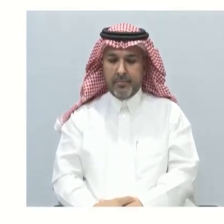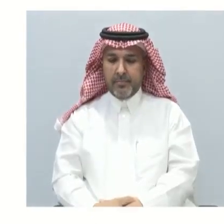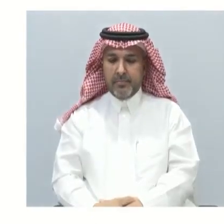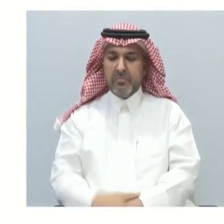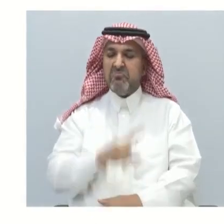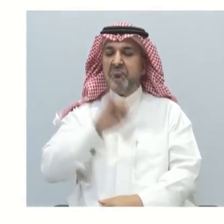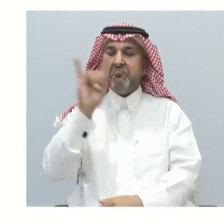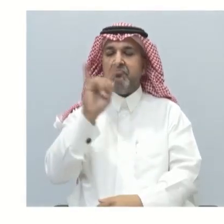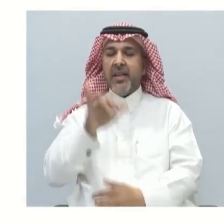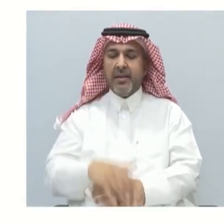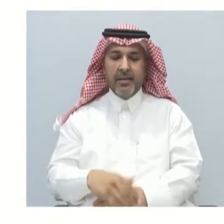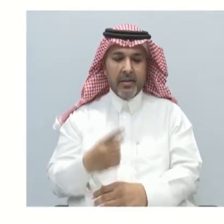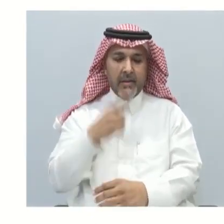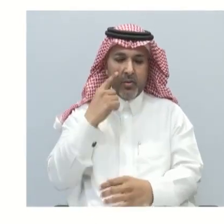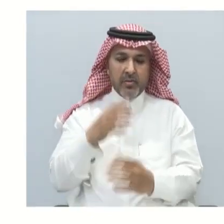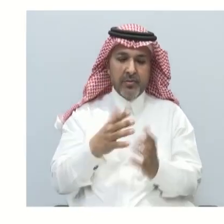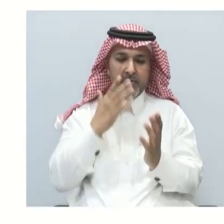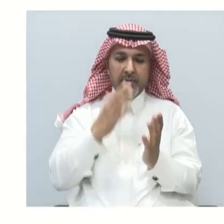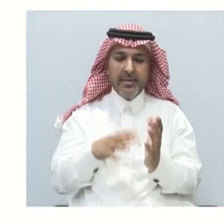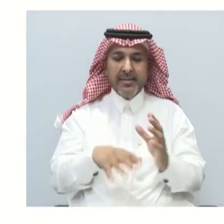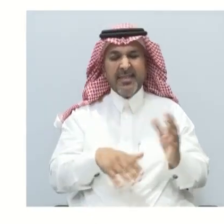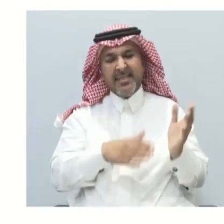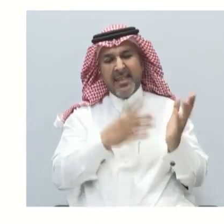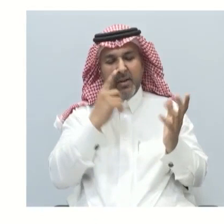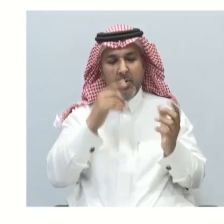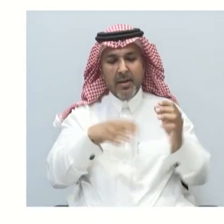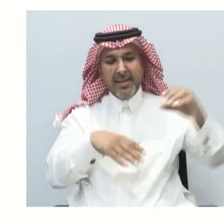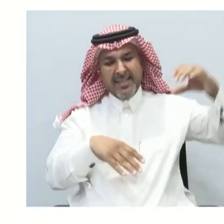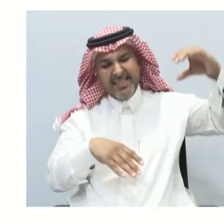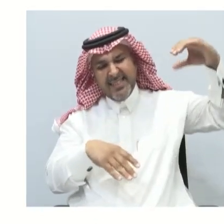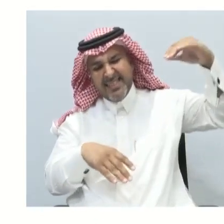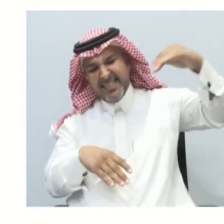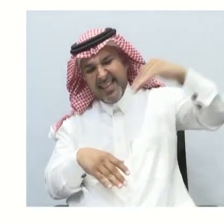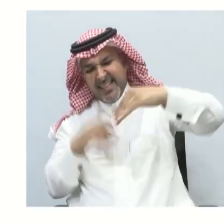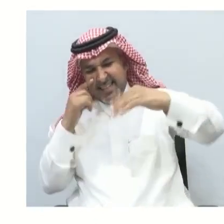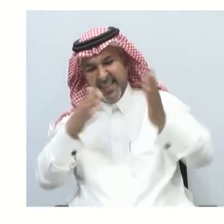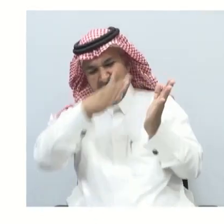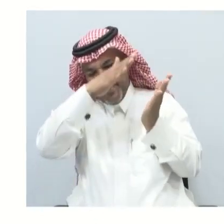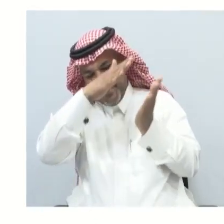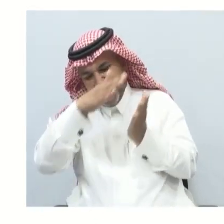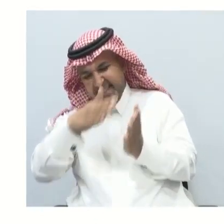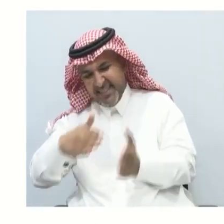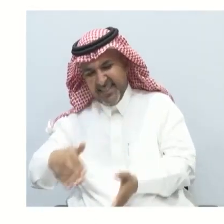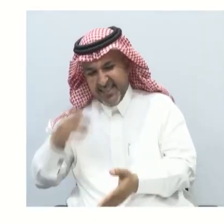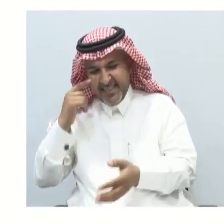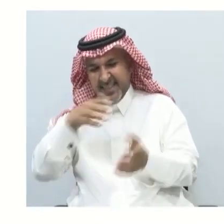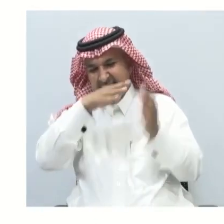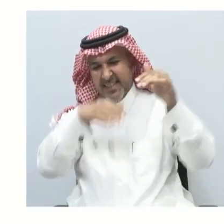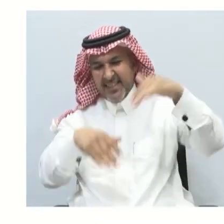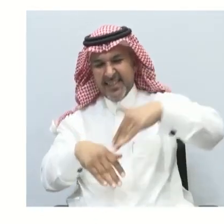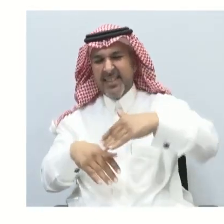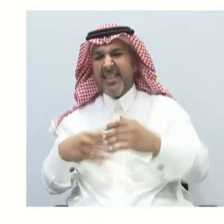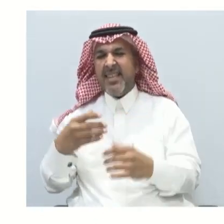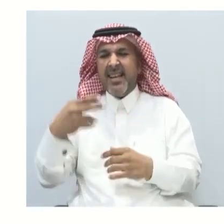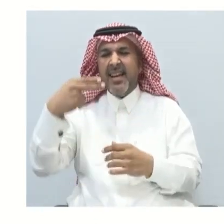ارتباط اما البيانات هنا والله كانها لا يوجد ارتباط بس كانه يعني ها ممكن نطلع منها شيء نازل بهذا الشكل